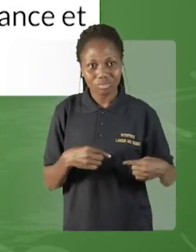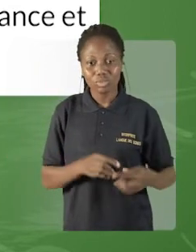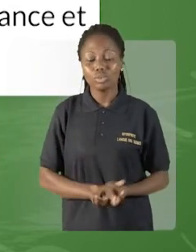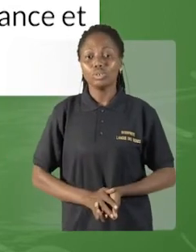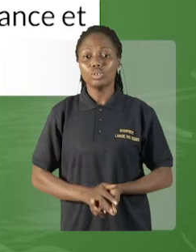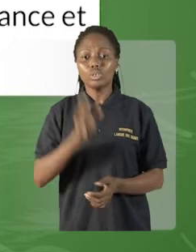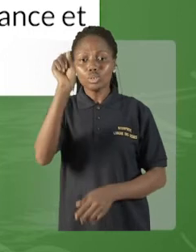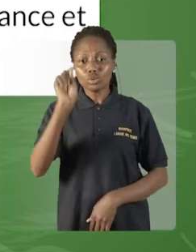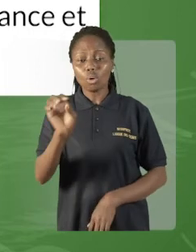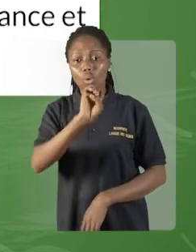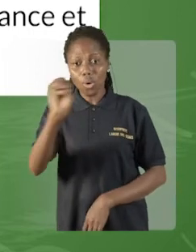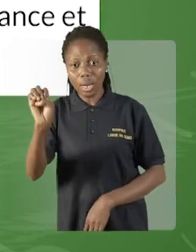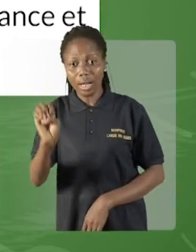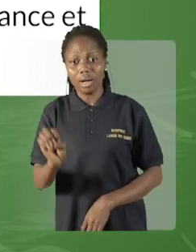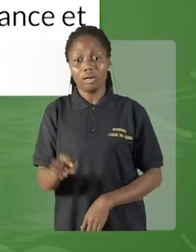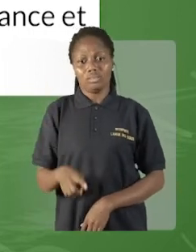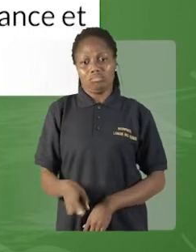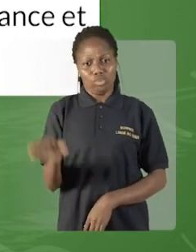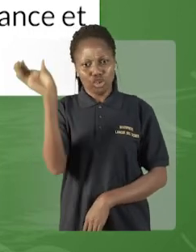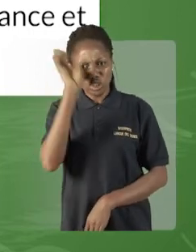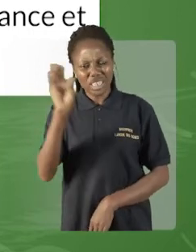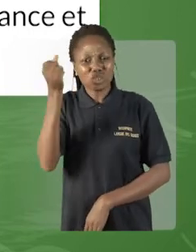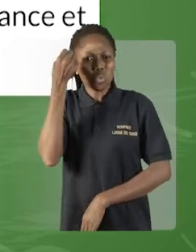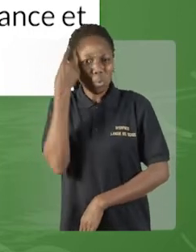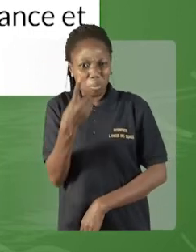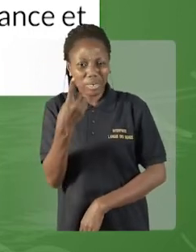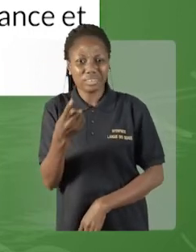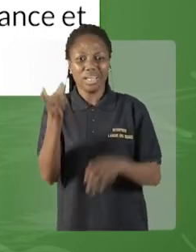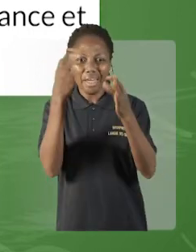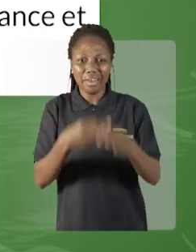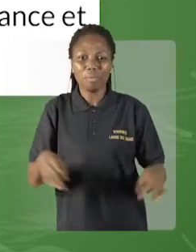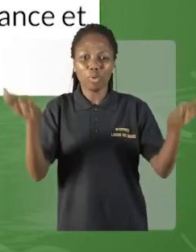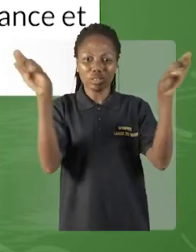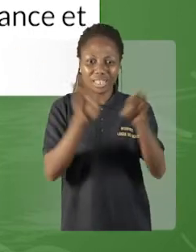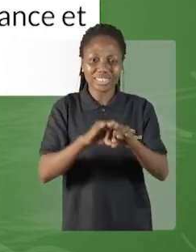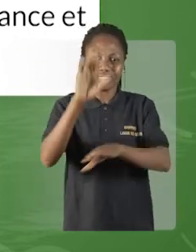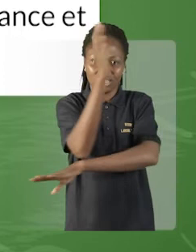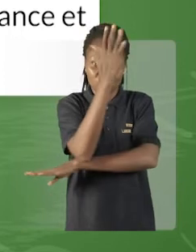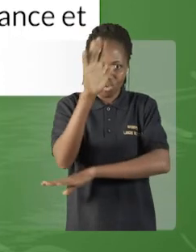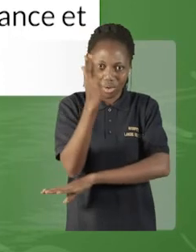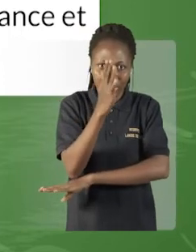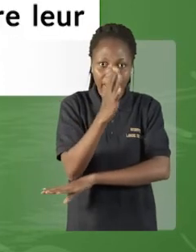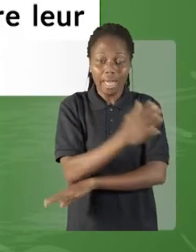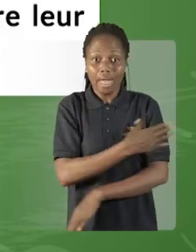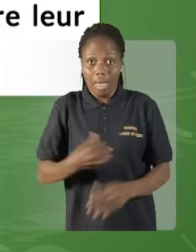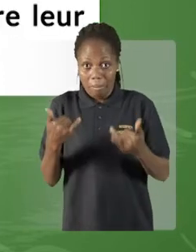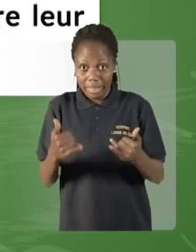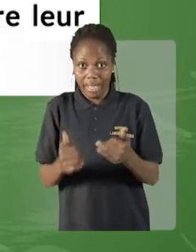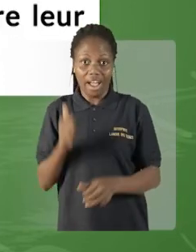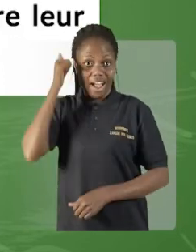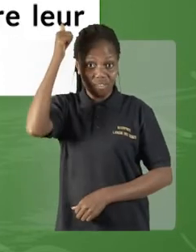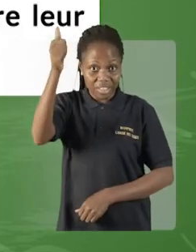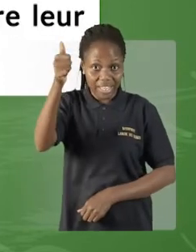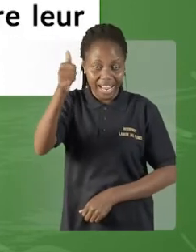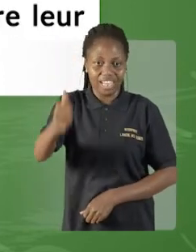ils décident donc de s'informer sur les parcs nationaux et les réserves forestières,